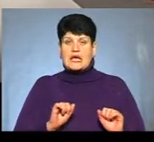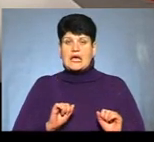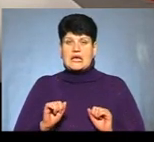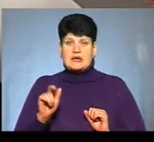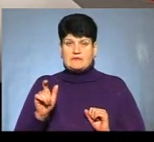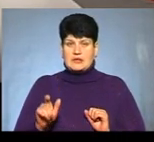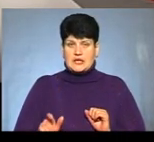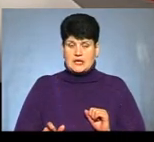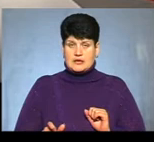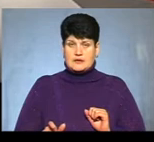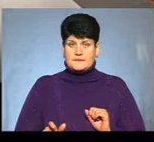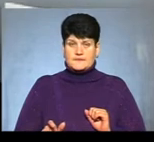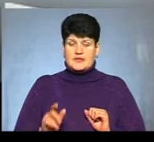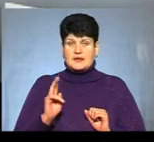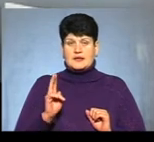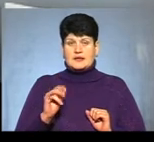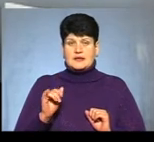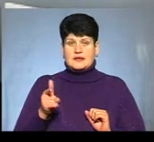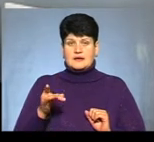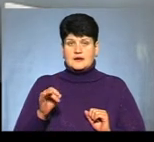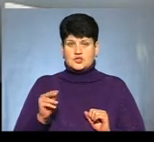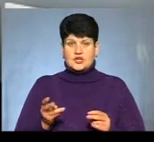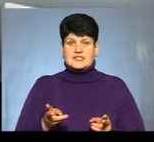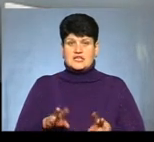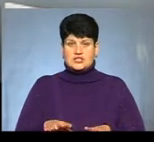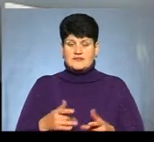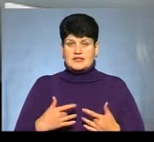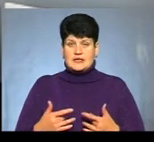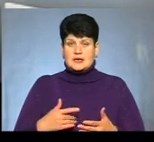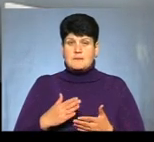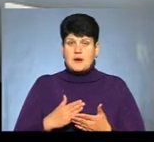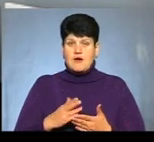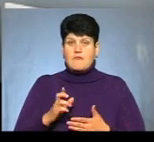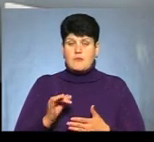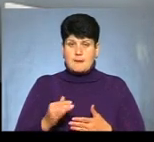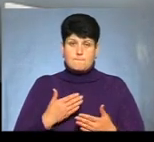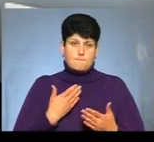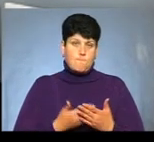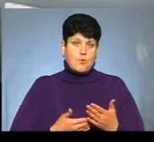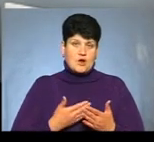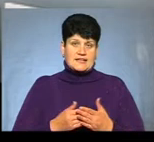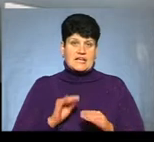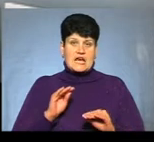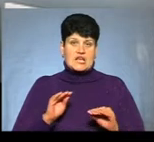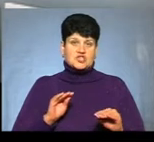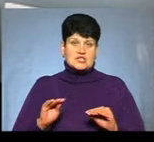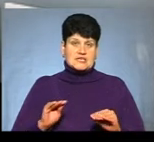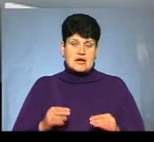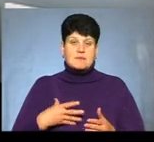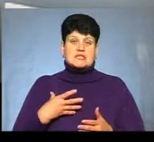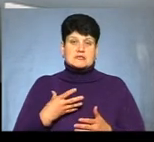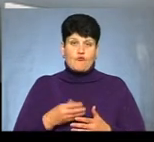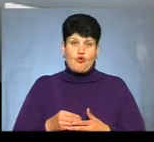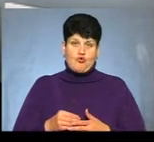керівник, щоб Кіргача, скажімо, залишити у театрі, мав би порадитись, перш за все, з